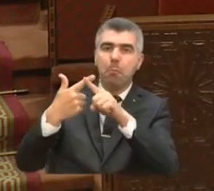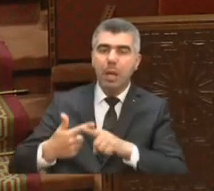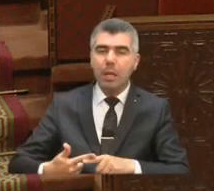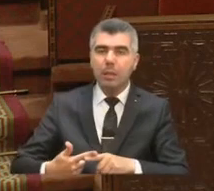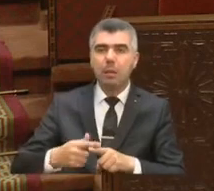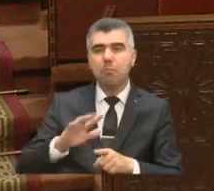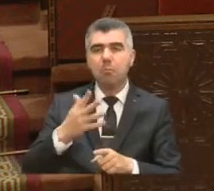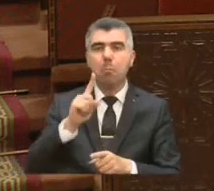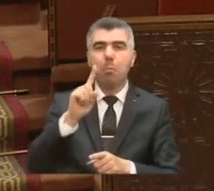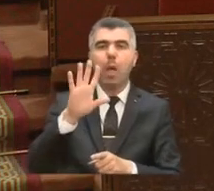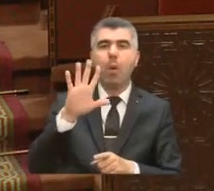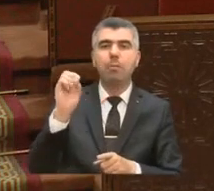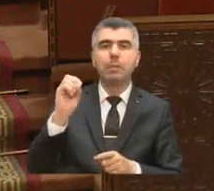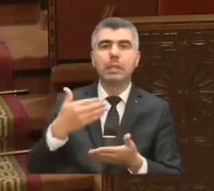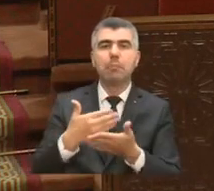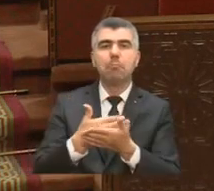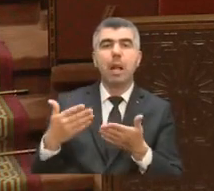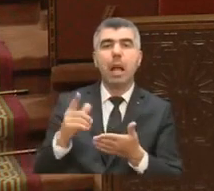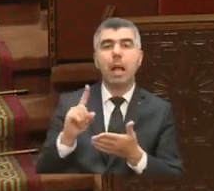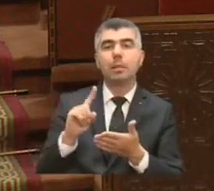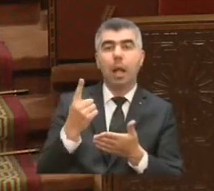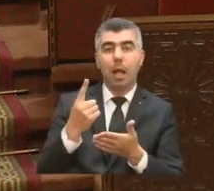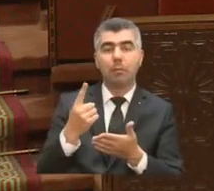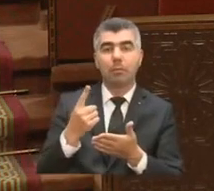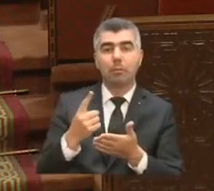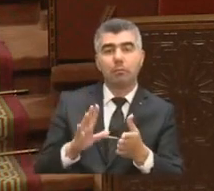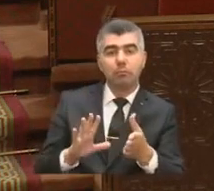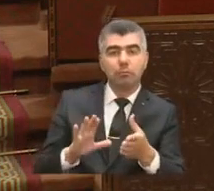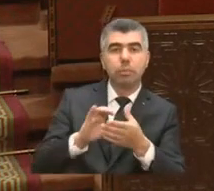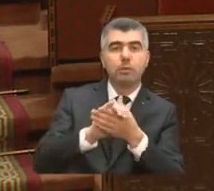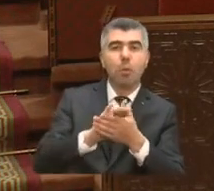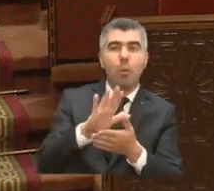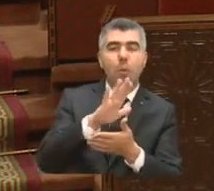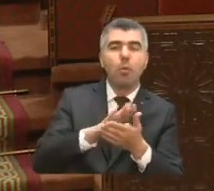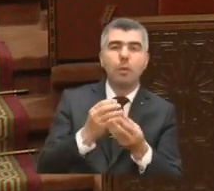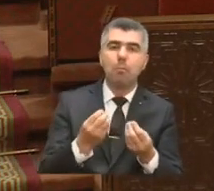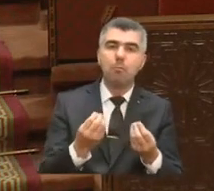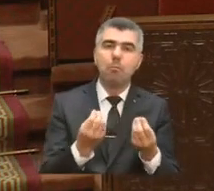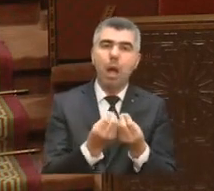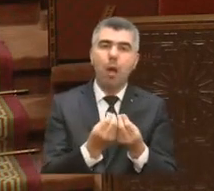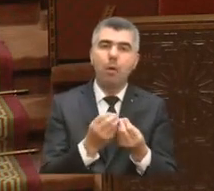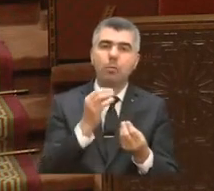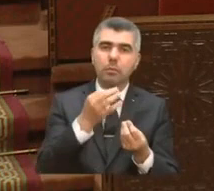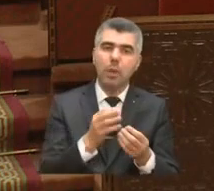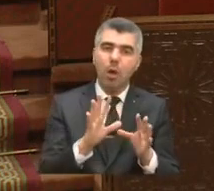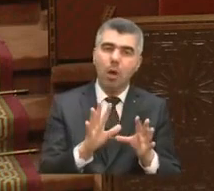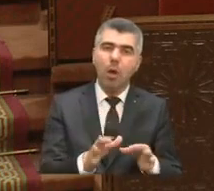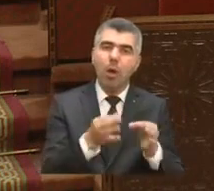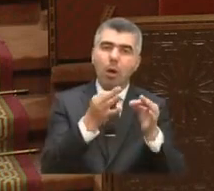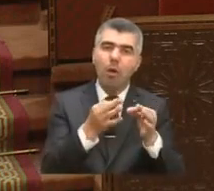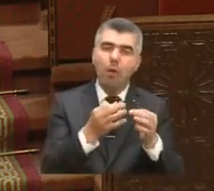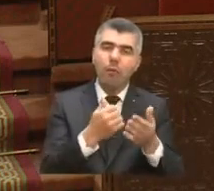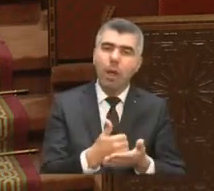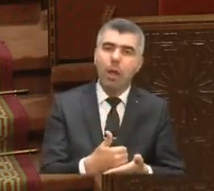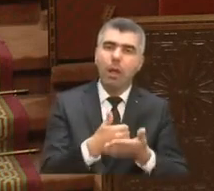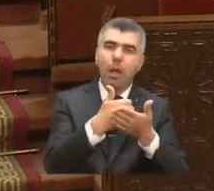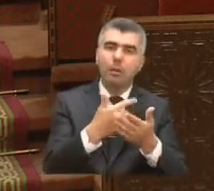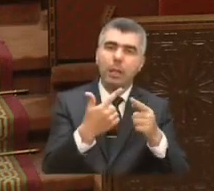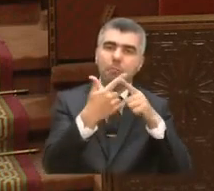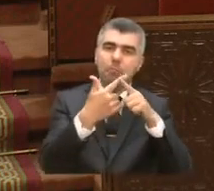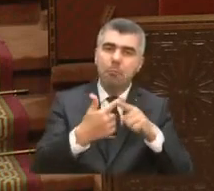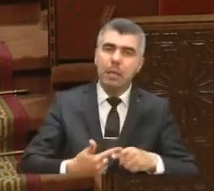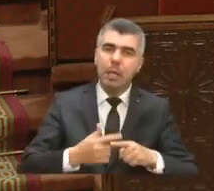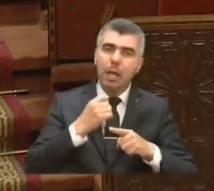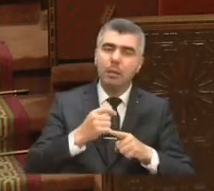ب 150 مليار درهم جهود كل الفرقاء من اجل ايجاد حلول مناسبه ومبتكره للتمويل وخاصه